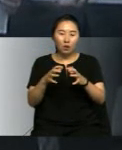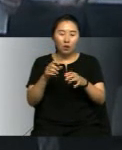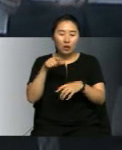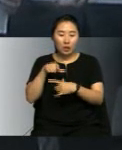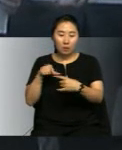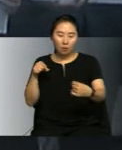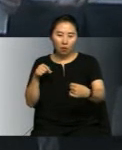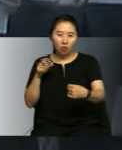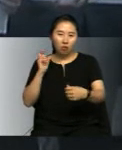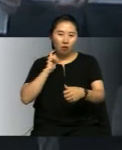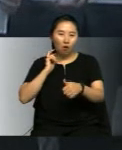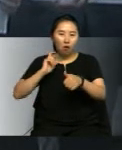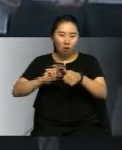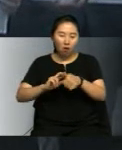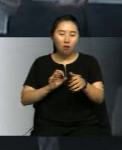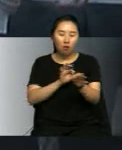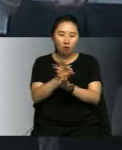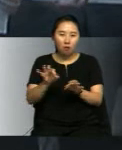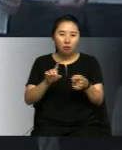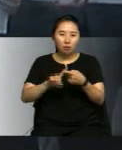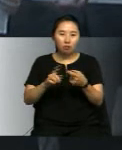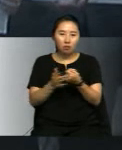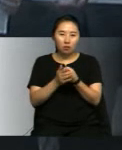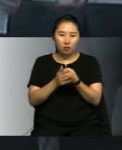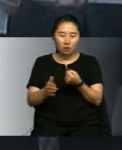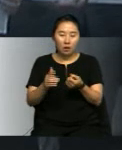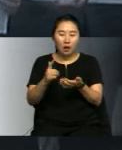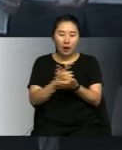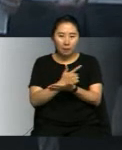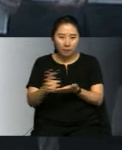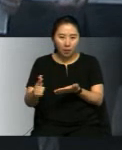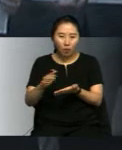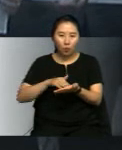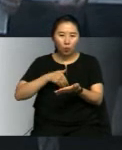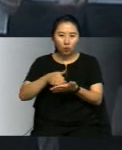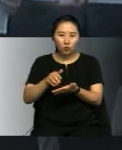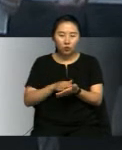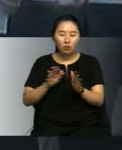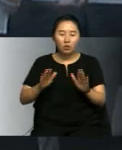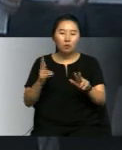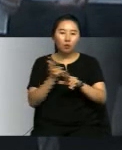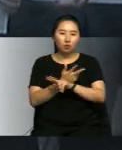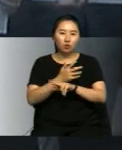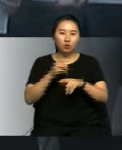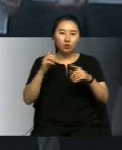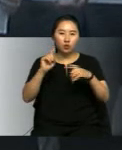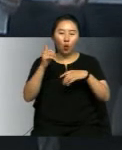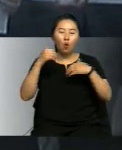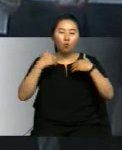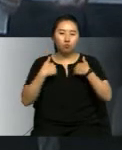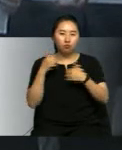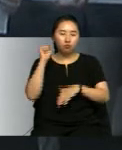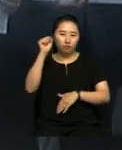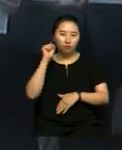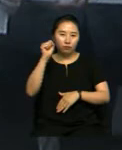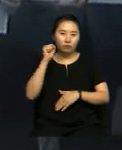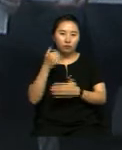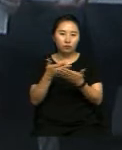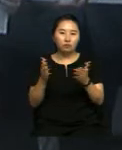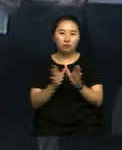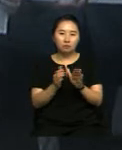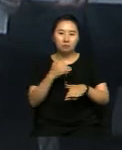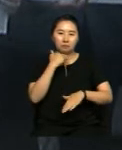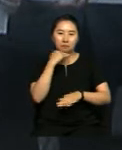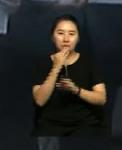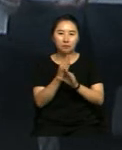일본 경제 보복을 규탄하는 것을 비롯해 가평과 동두천 등도 이번 주 일본 정부 규탄 결의 대회를 앞두고 있습니다.